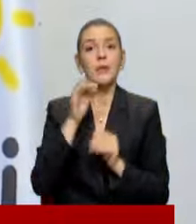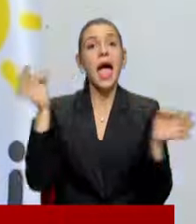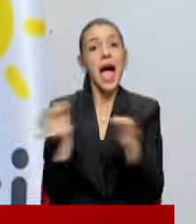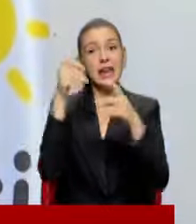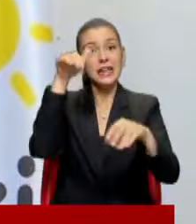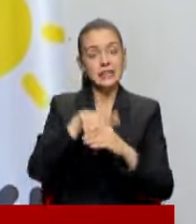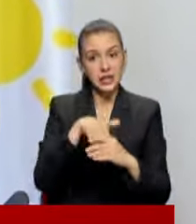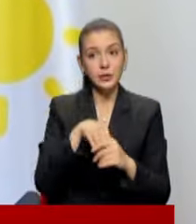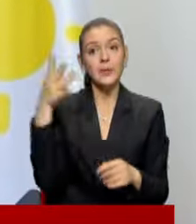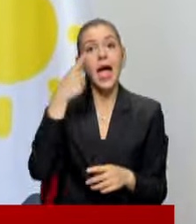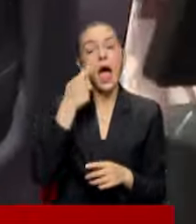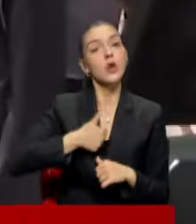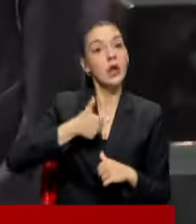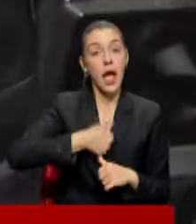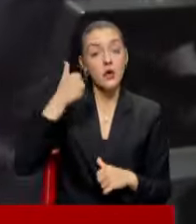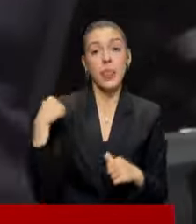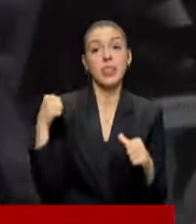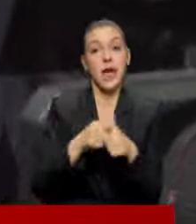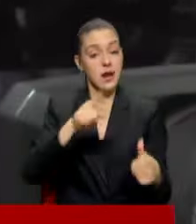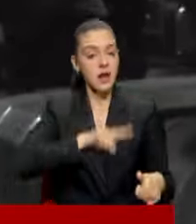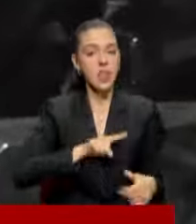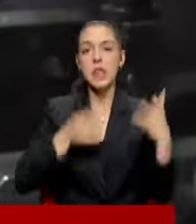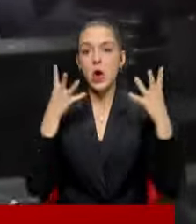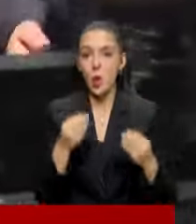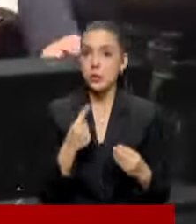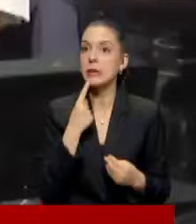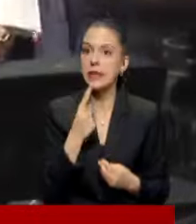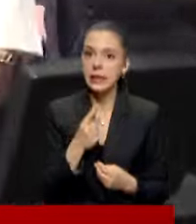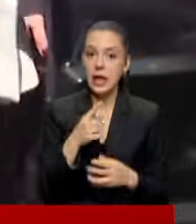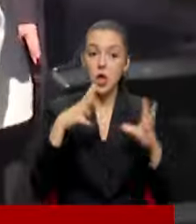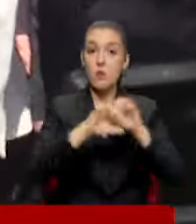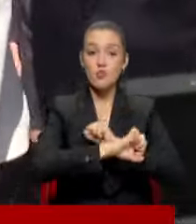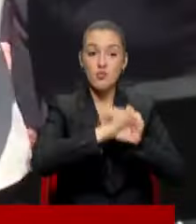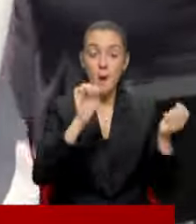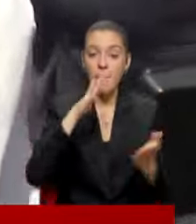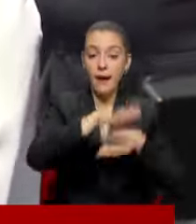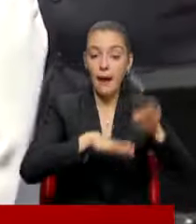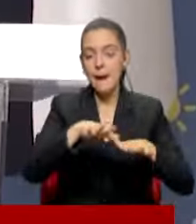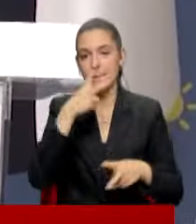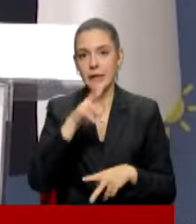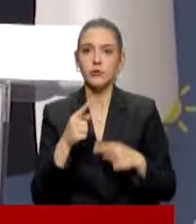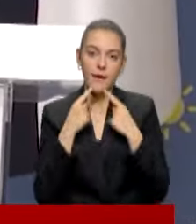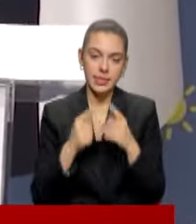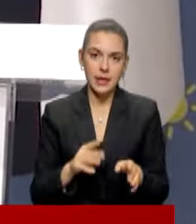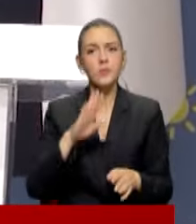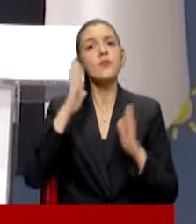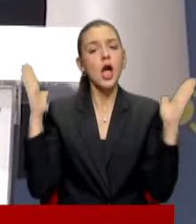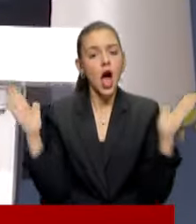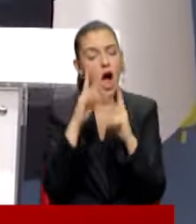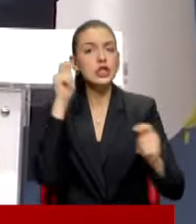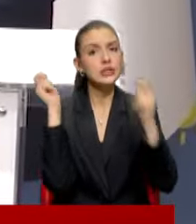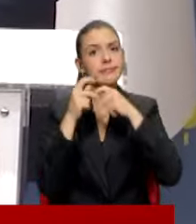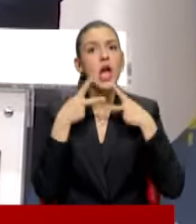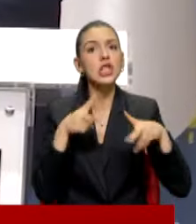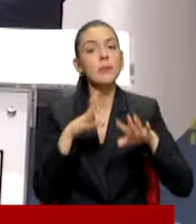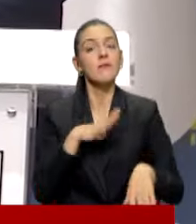çağrısı Erdoğan'ın yeniden adaylığının önünü açar diyerek mayınlı saha benzetmesi yaptı karşılıklı açıklamalar var ama iki